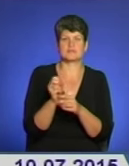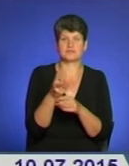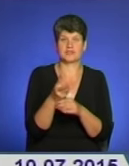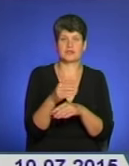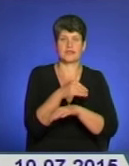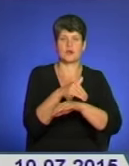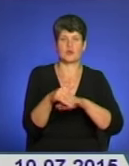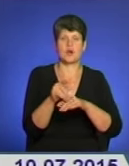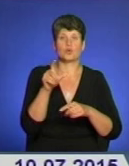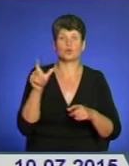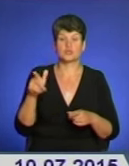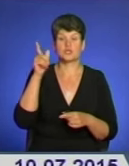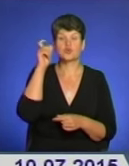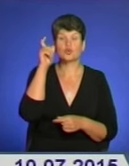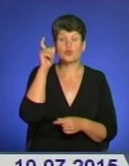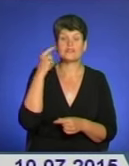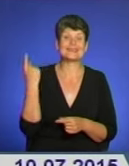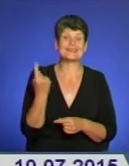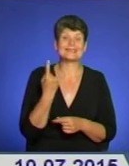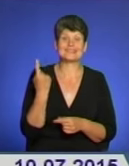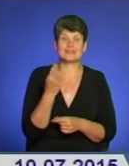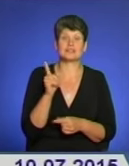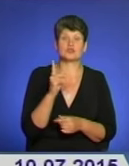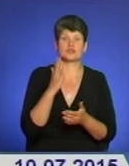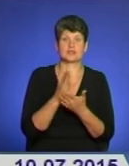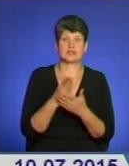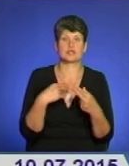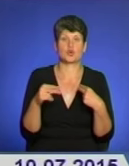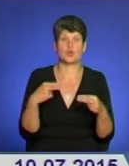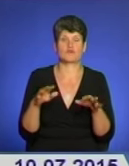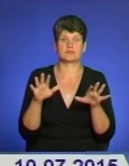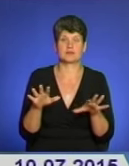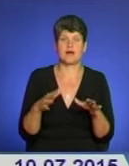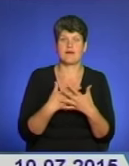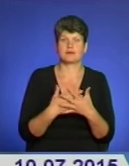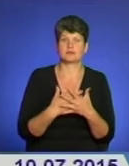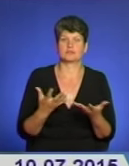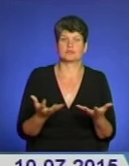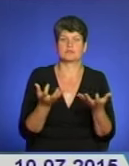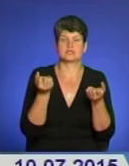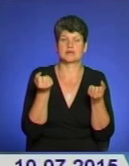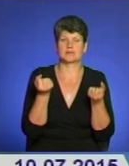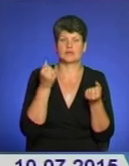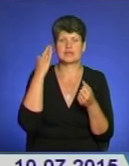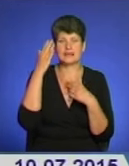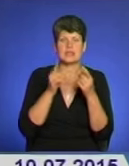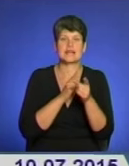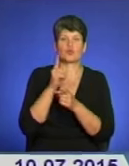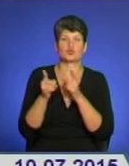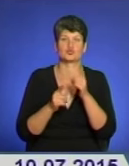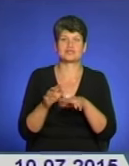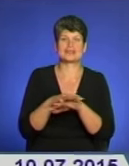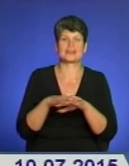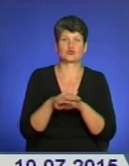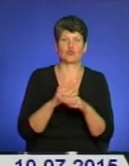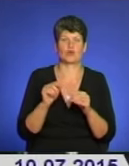жителі Чорткова, для яких єдиним джерелом доходу є їхні торгові місця, активно підтримують ідею реконструкції ринкової